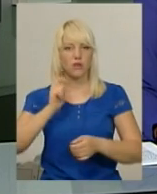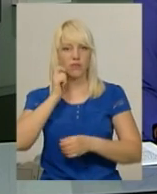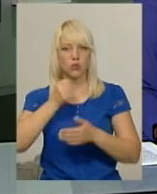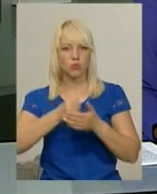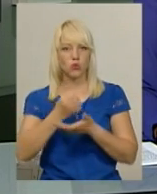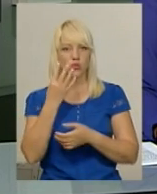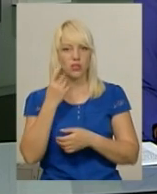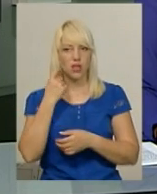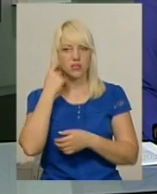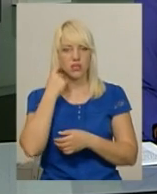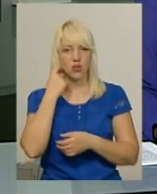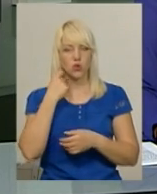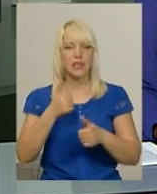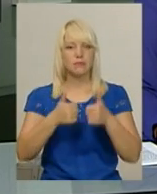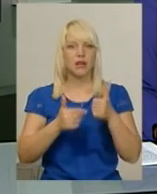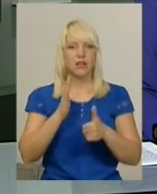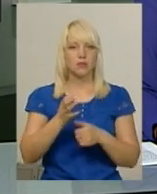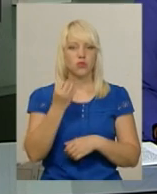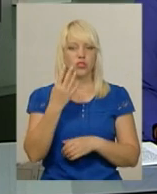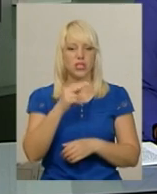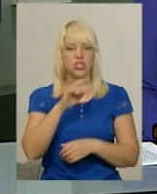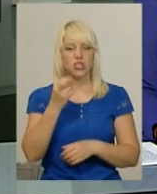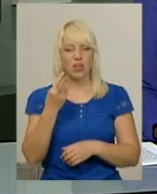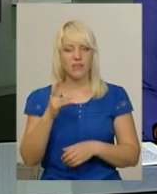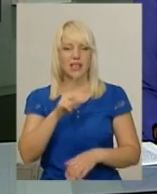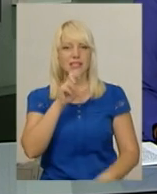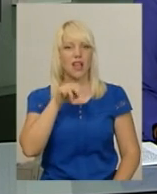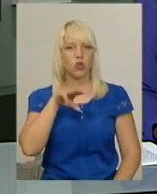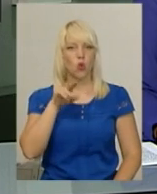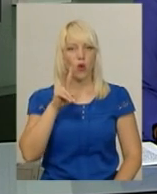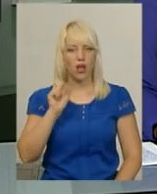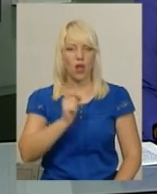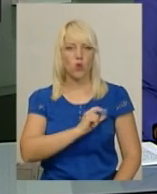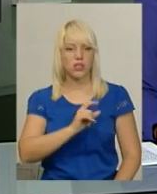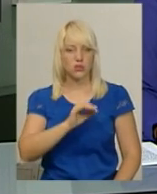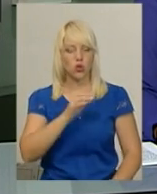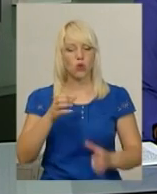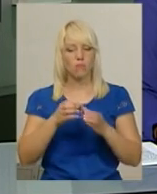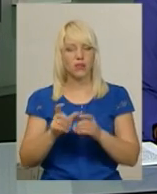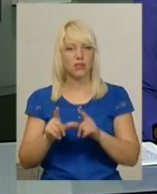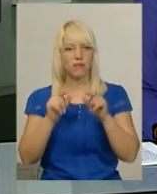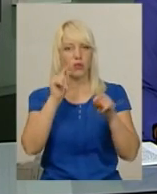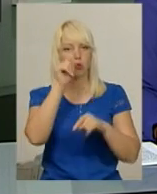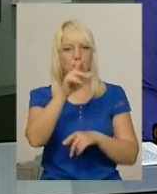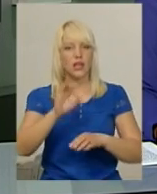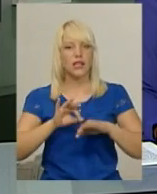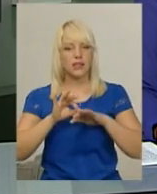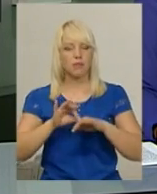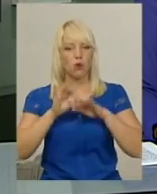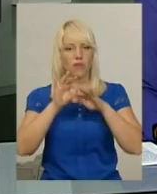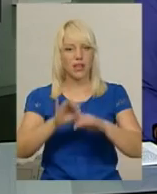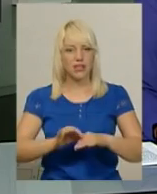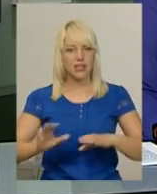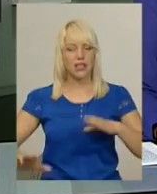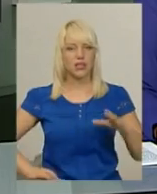Змагання стартують 14 червня в затоці Одеської області. Туди команда виїхала сьогодні для проведення навчально-тренувальних зборів,